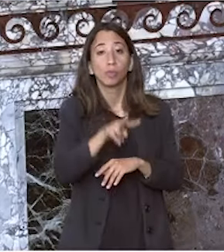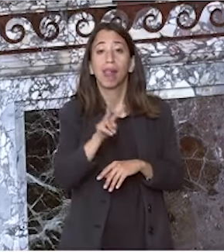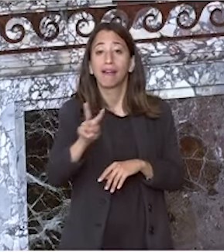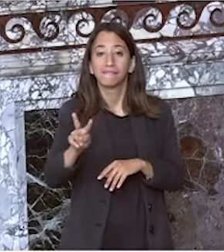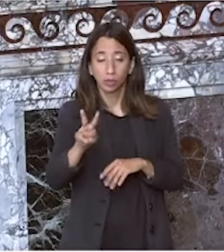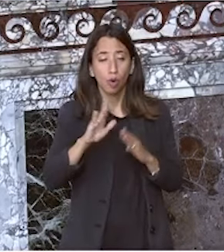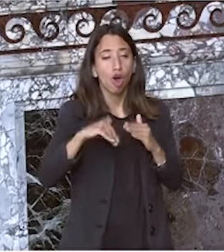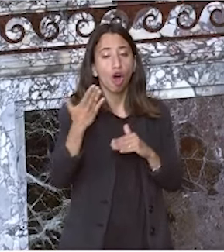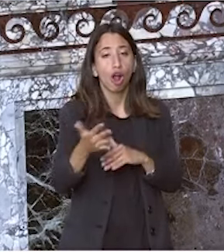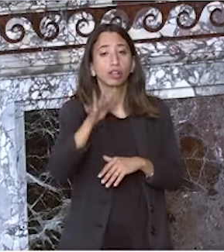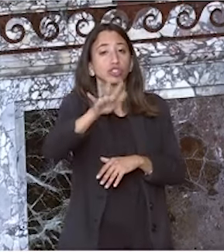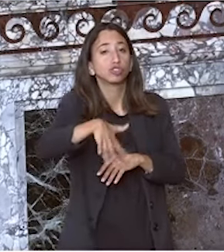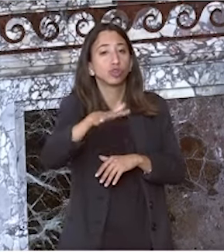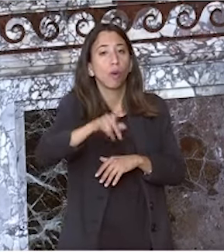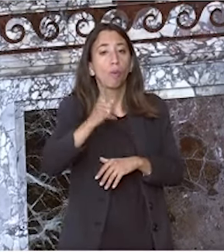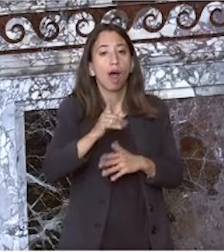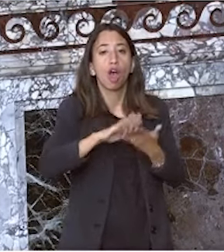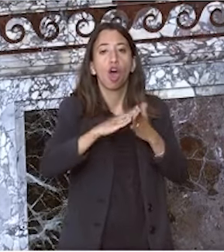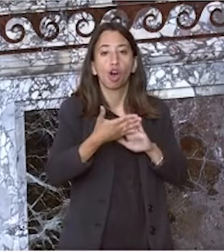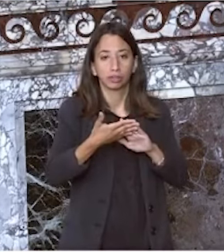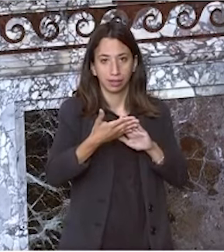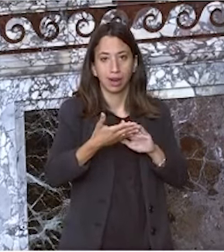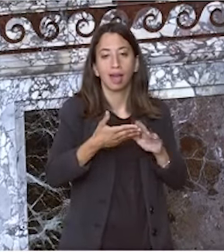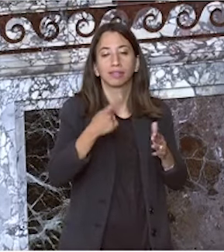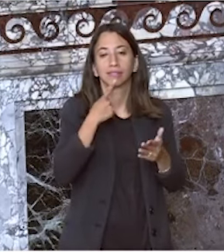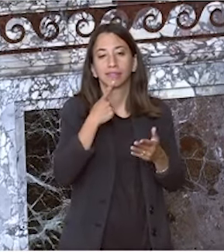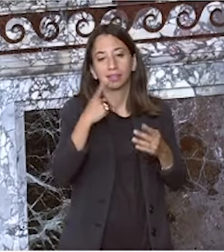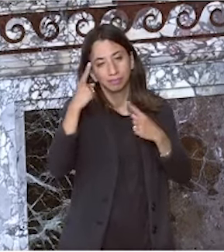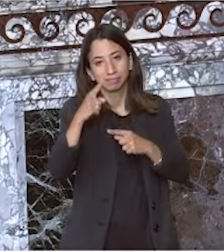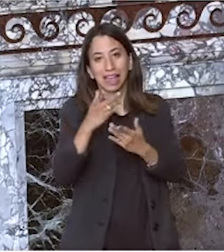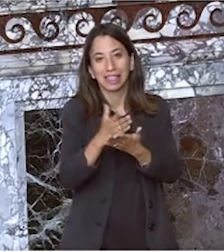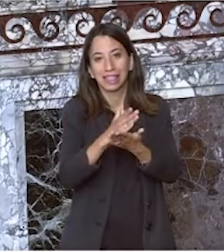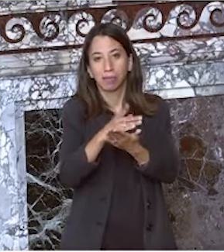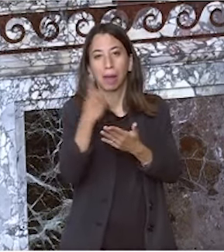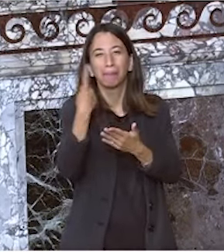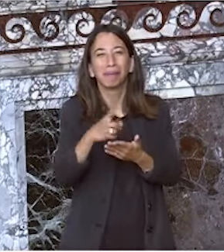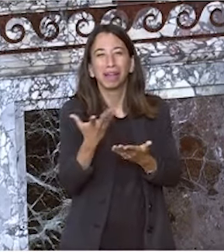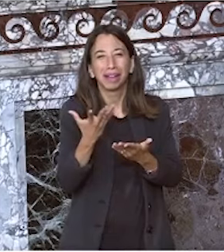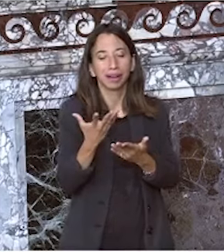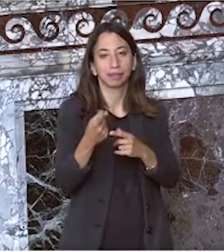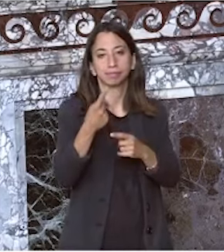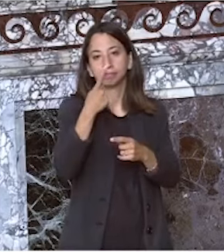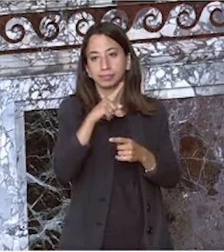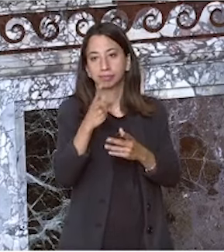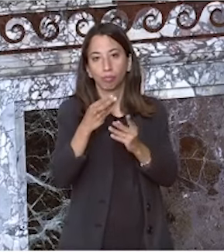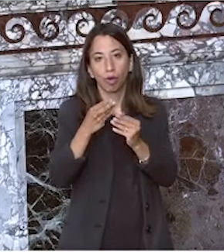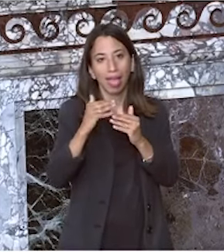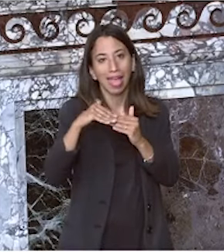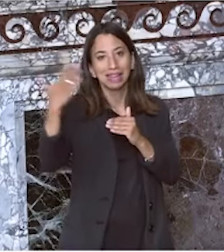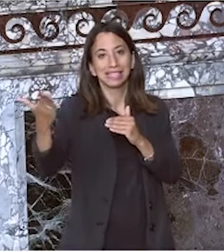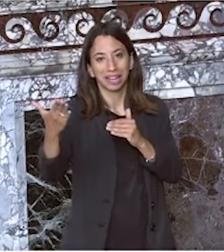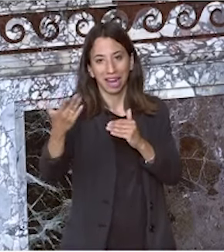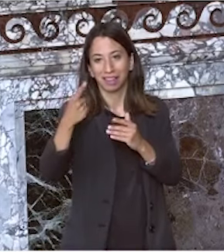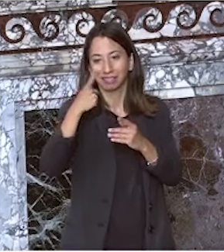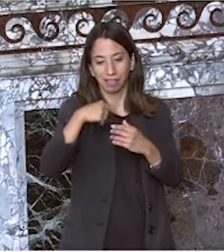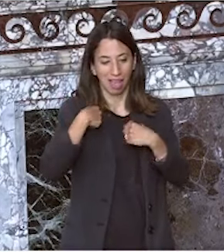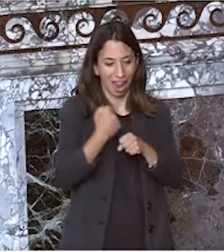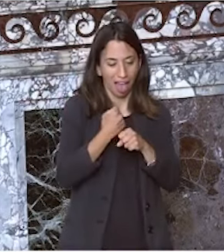erano oltre 5.000 i contratti sottoscritti dagli intermediari per esternalizzare funzioni essenziali della loro